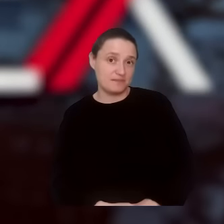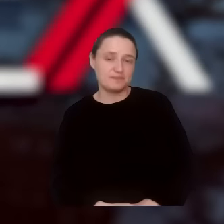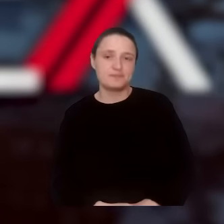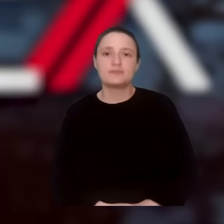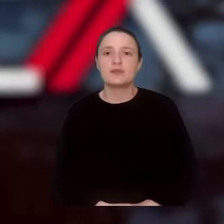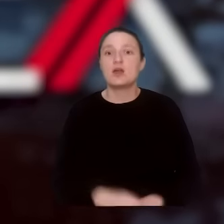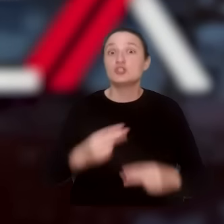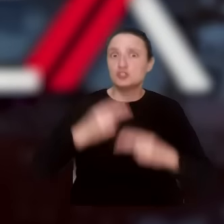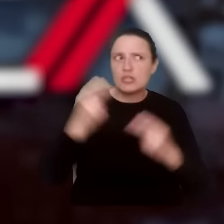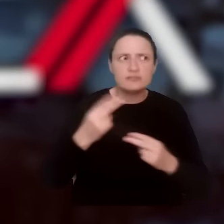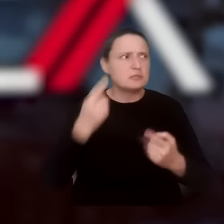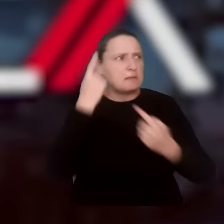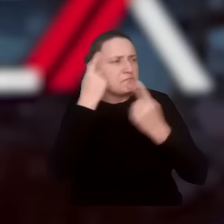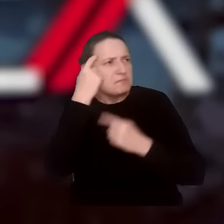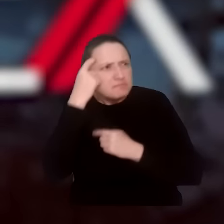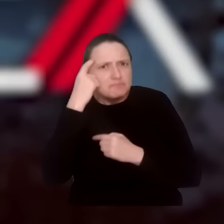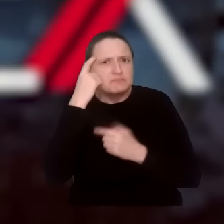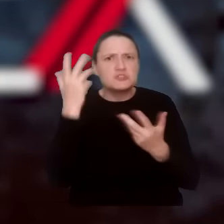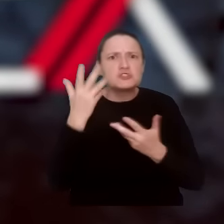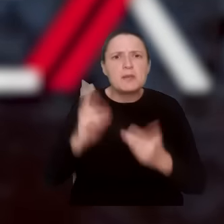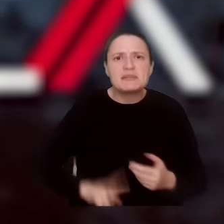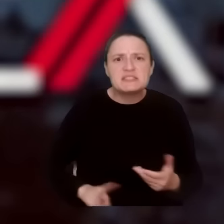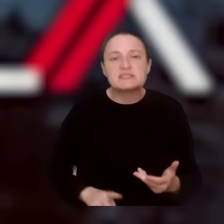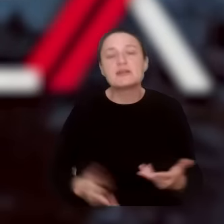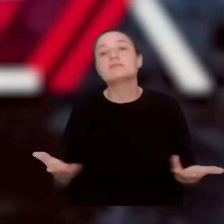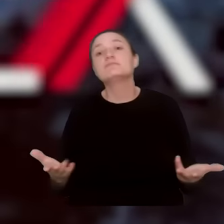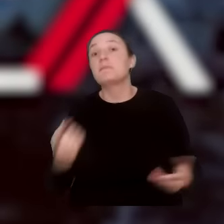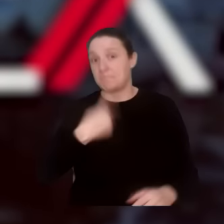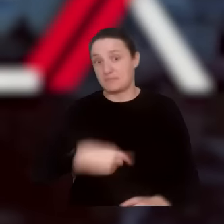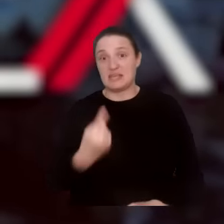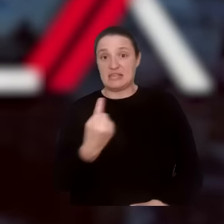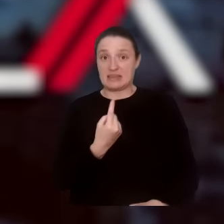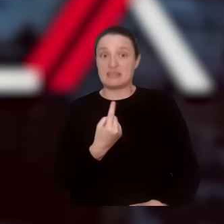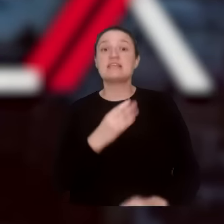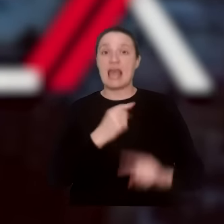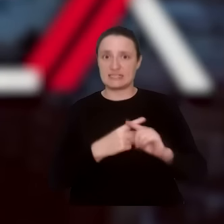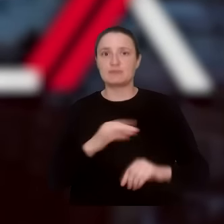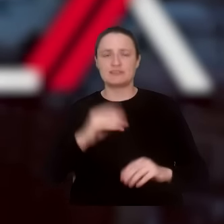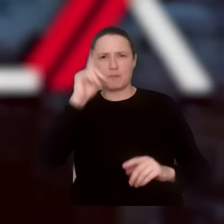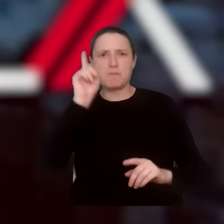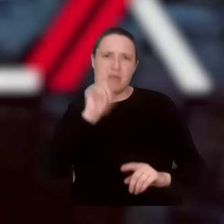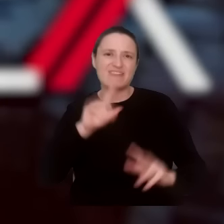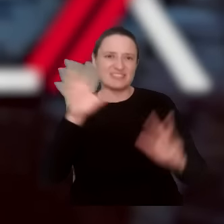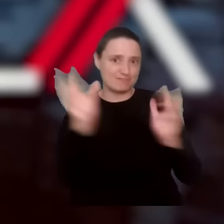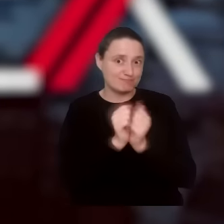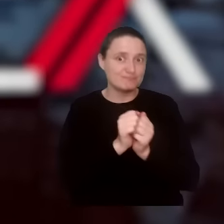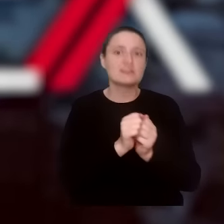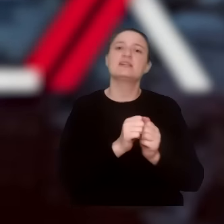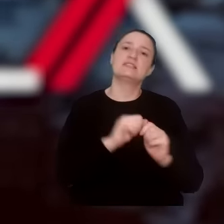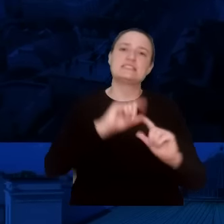chwili głowi się, gdzie się pan minister podział. A Express Plus, jako jedyny, dotarł do prawdy i postarał się całą sytuację